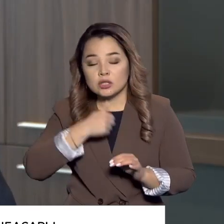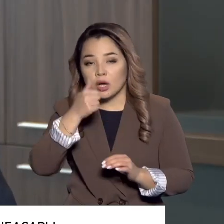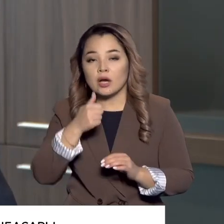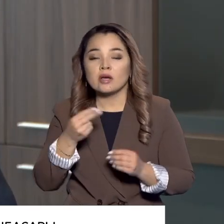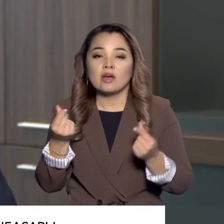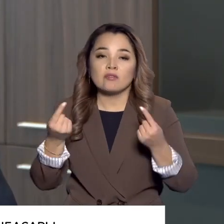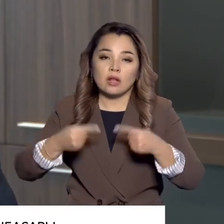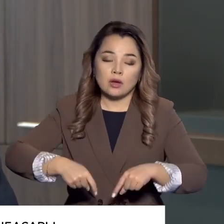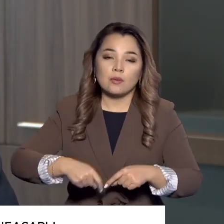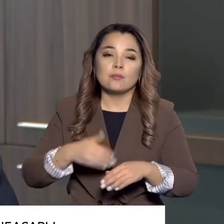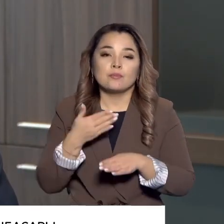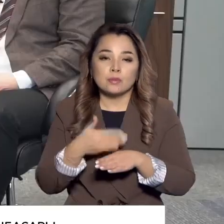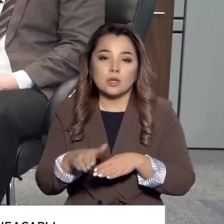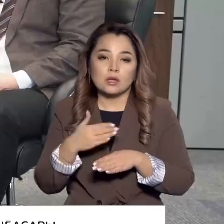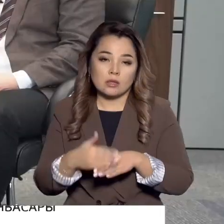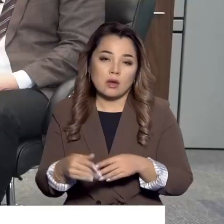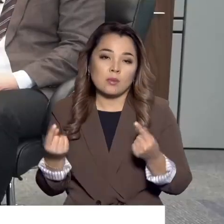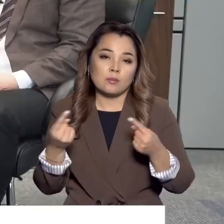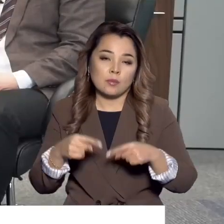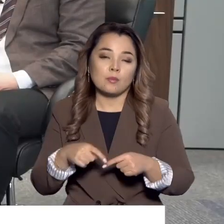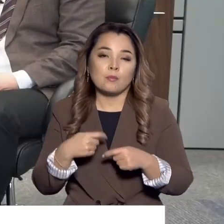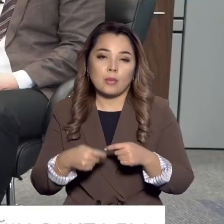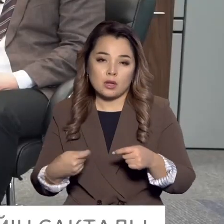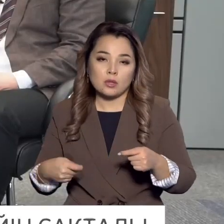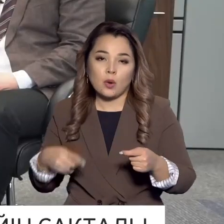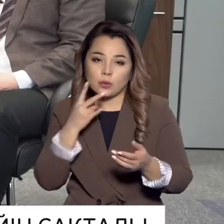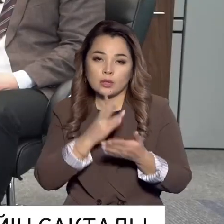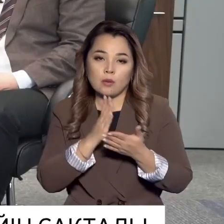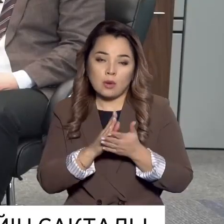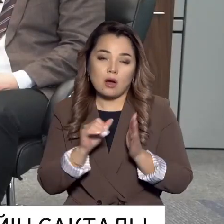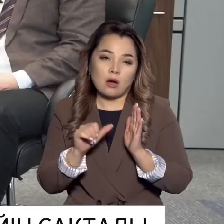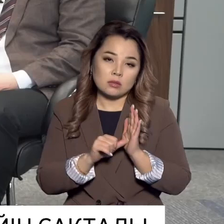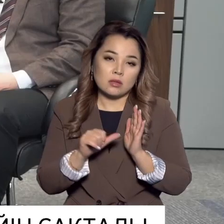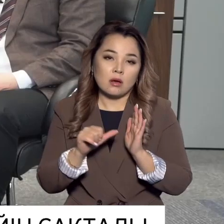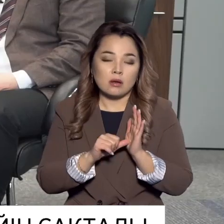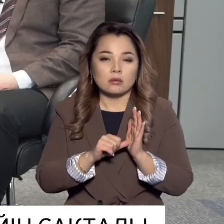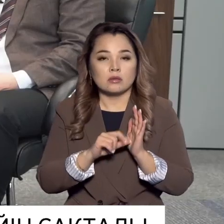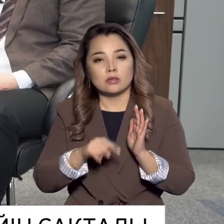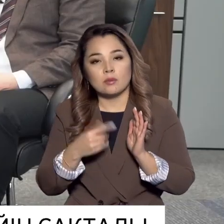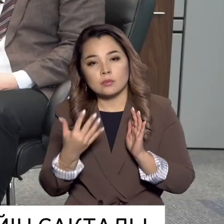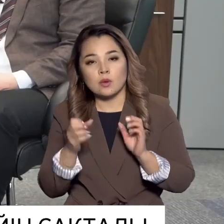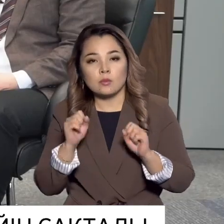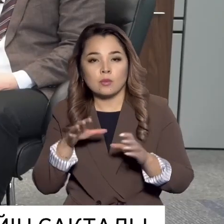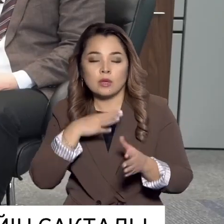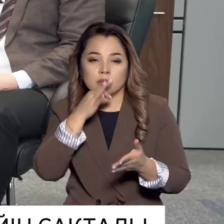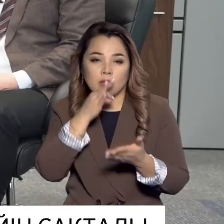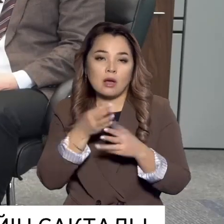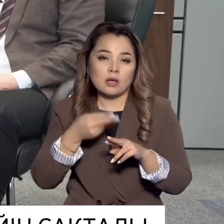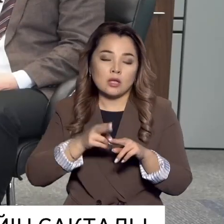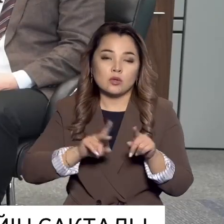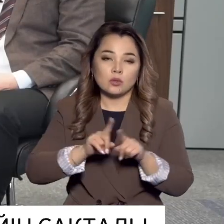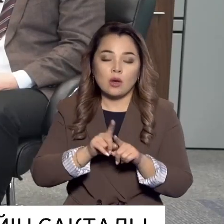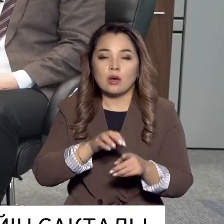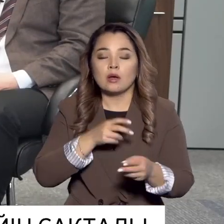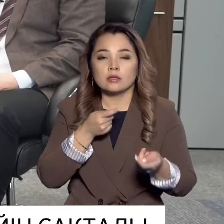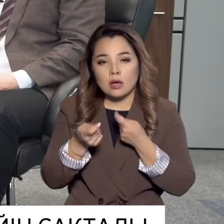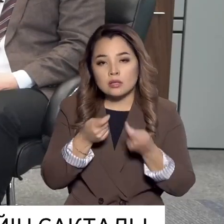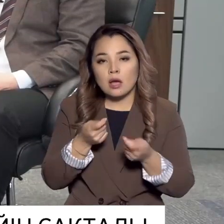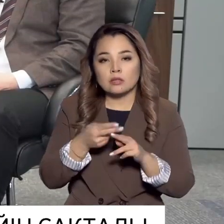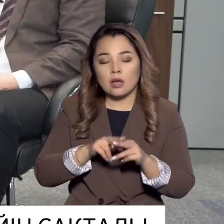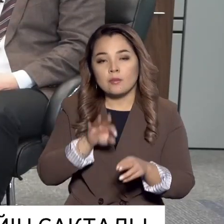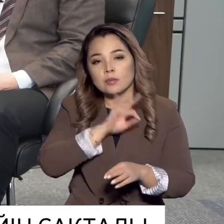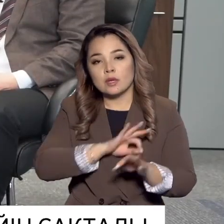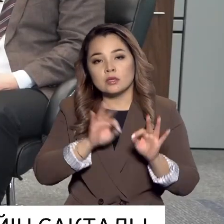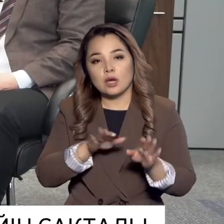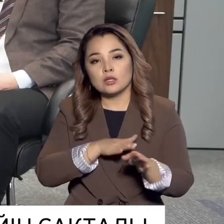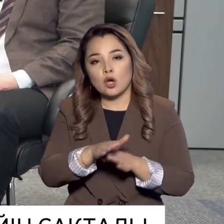біртінде баяулайды. 6-6,5% шегінде қалыптасады. Үкімет тарапынан инфляцияға қарсы ден қою шараларының кешені тиімді іске